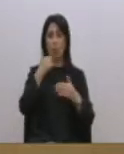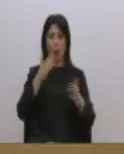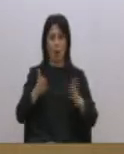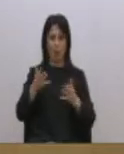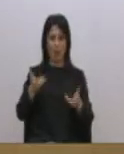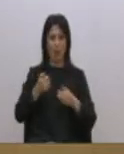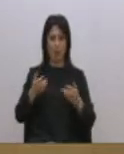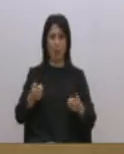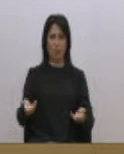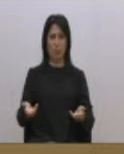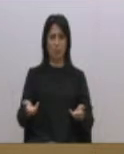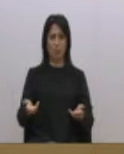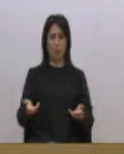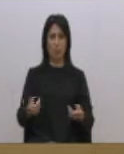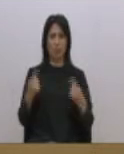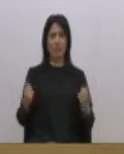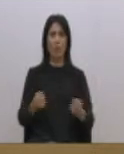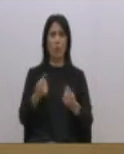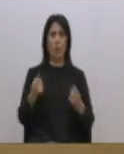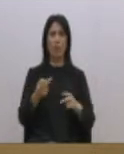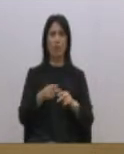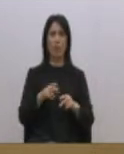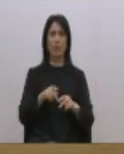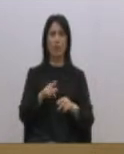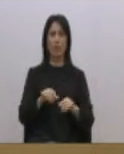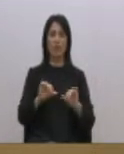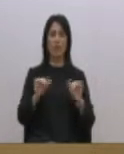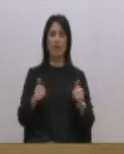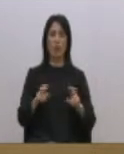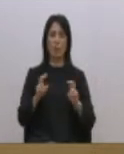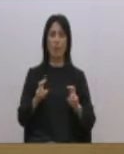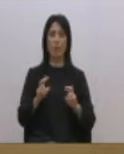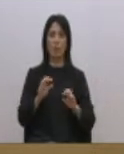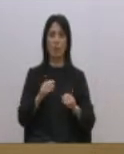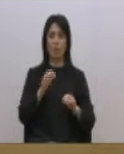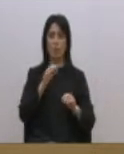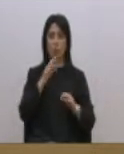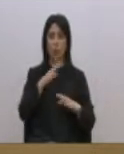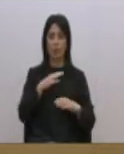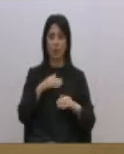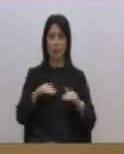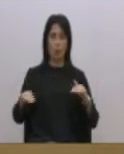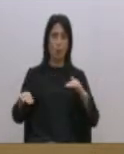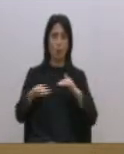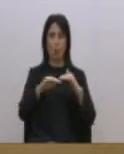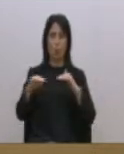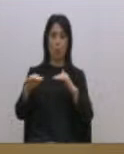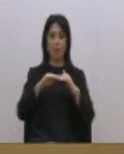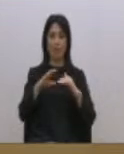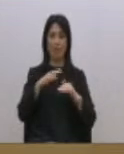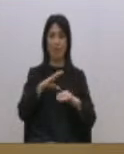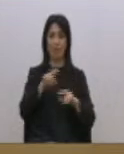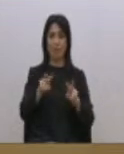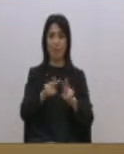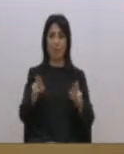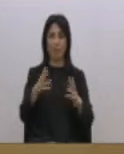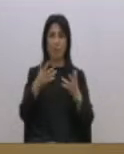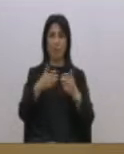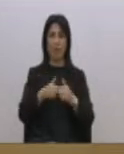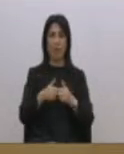ara religiuria, imas, imitom rom, a se tot formaluri, abatie teministus, ura unii locai, cu gamo, ca nebulie, poza se tnei